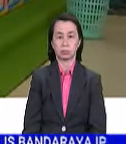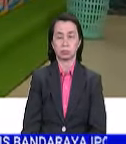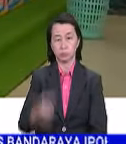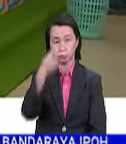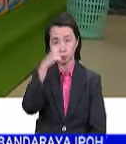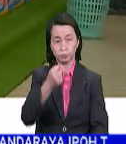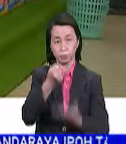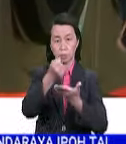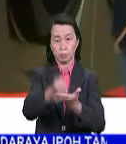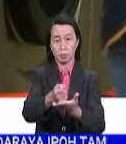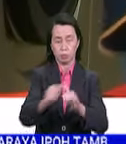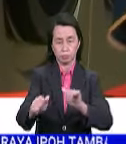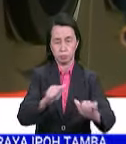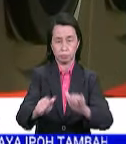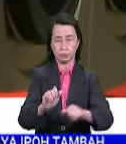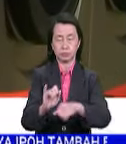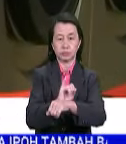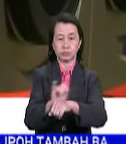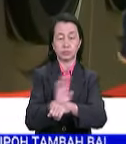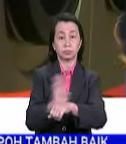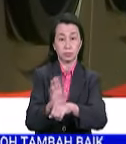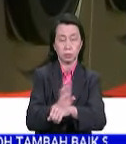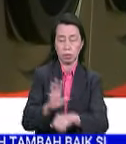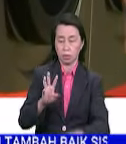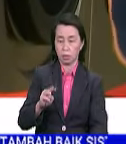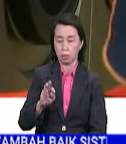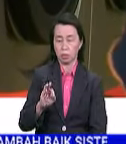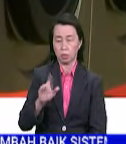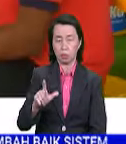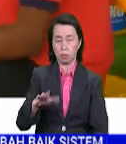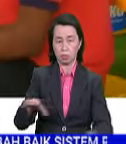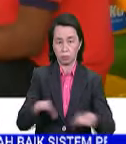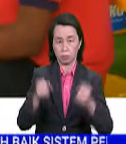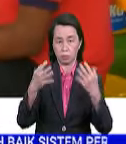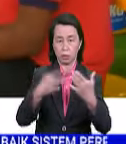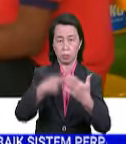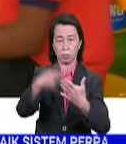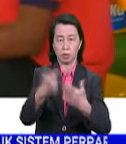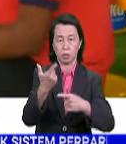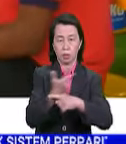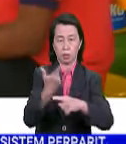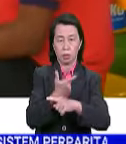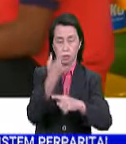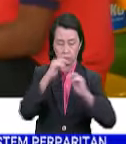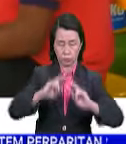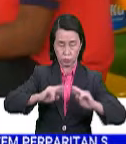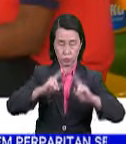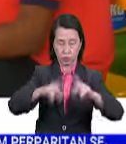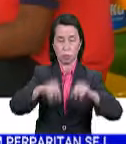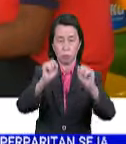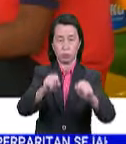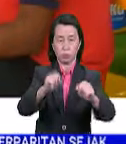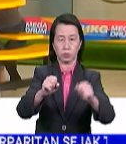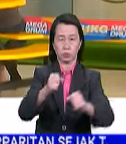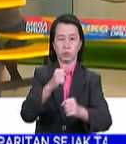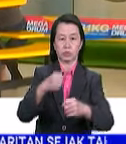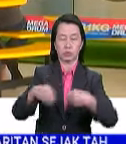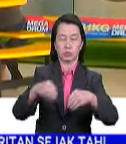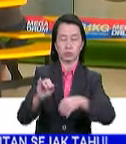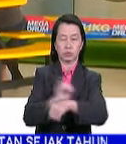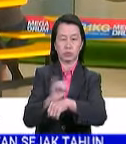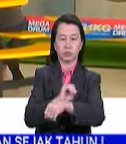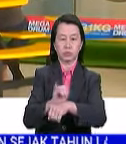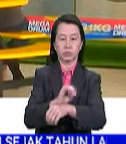Bagi membantu penggiat industri, pihak MFA banyak melakukan program dan latihan bagi meningkatkan kebolehpasaran pemain